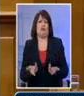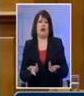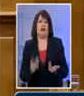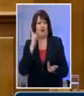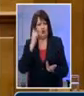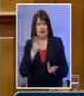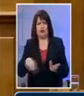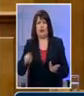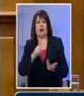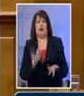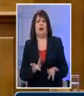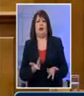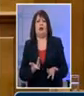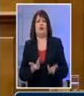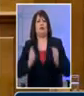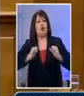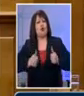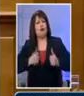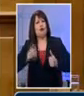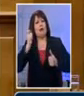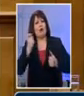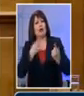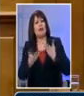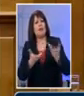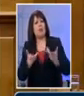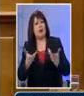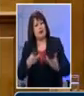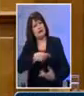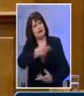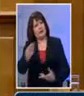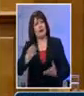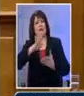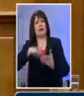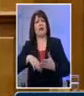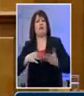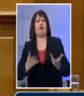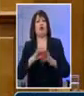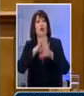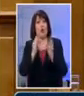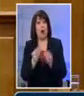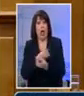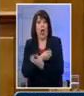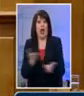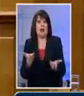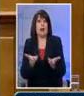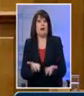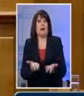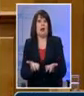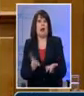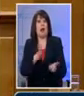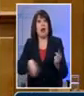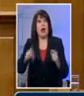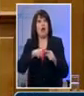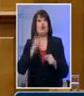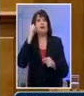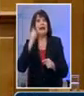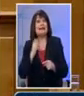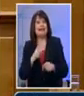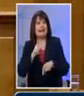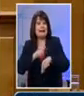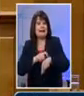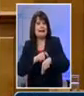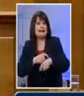και κάθε πολιτική μας πρωτοβουλία στη διαπραγμάτευση που εξελίσσεται. Όλα πάνω στο τραπέζι για να γνωρίζει ο ελληνικός λαός κάθε